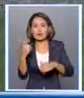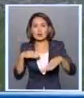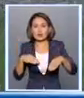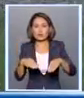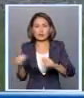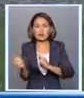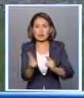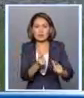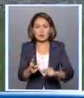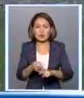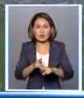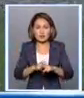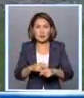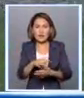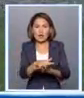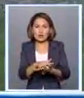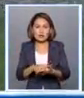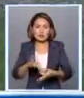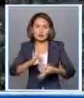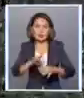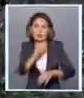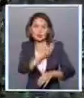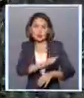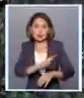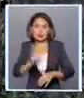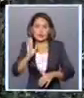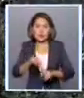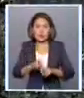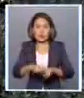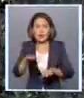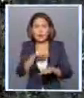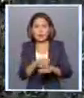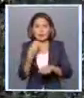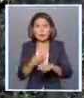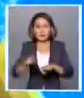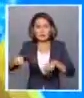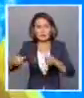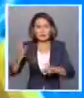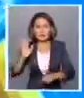дайындап қоюға мүмкіндік туды. Әрі қайтаруымыз да жеңіл. Бидаймен немесе ақшамен де қайтарып беруге болады.